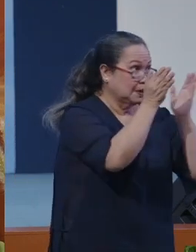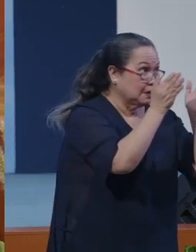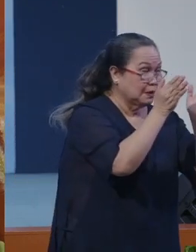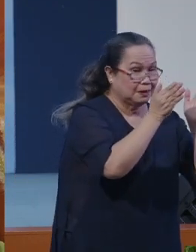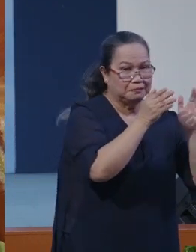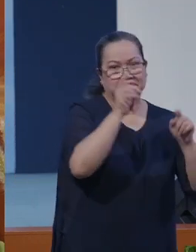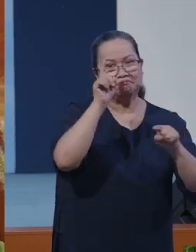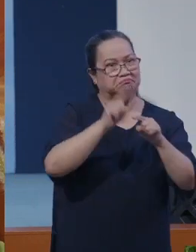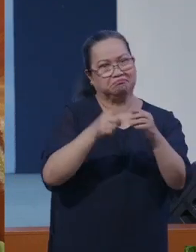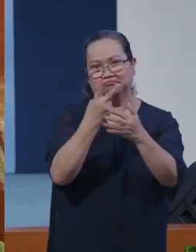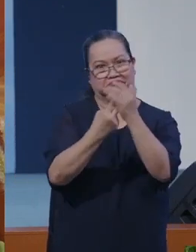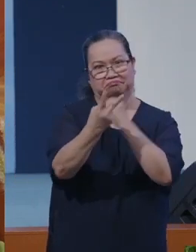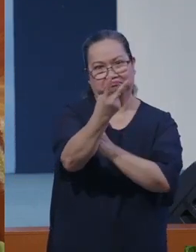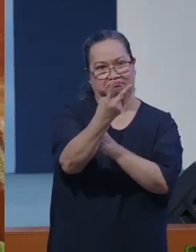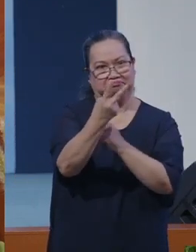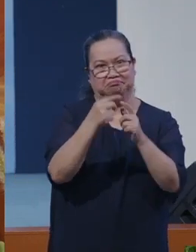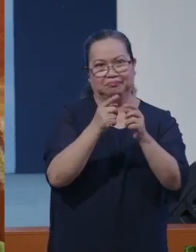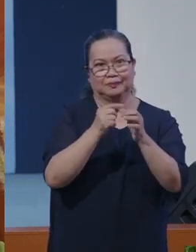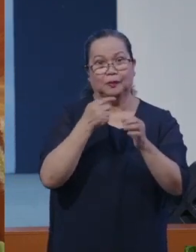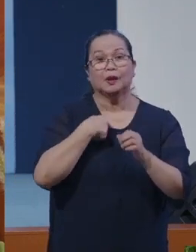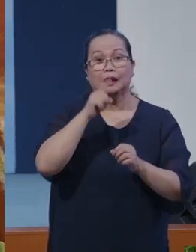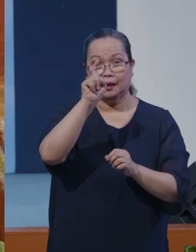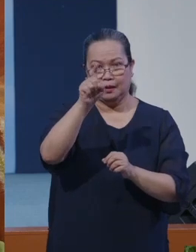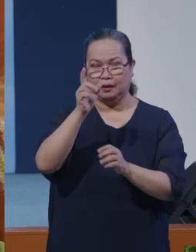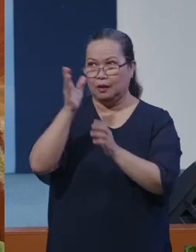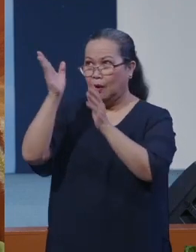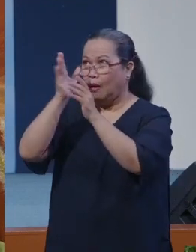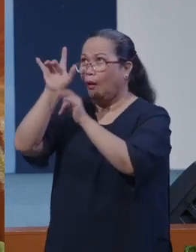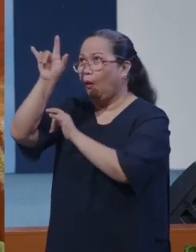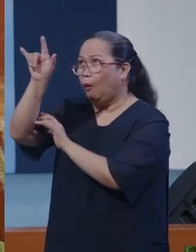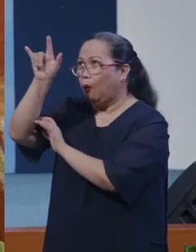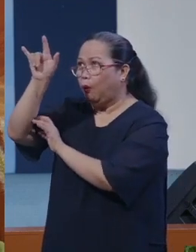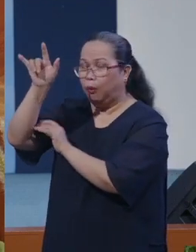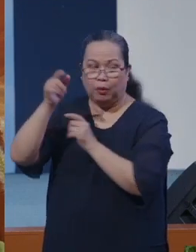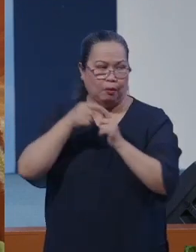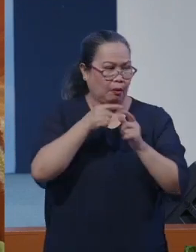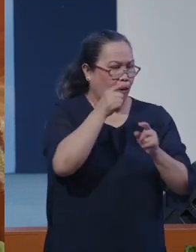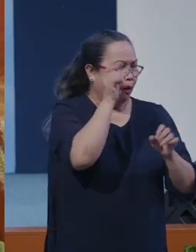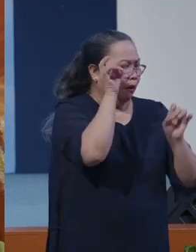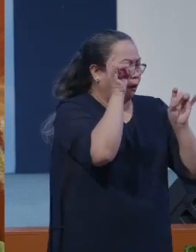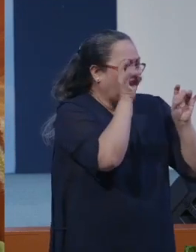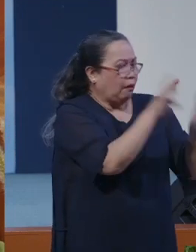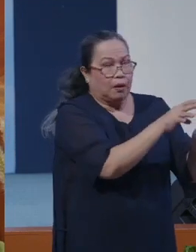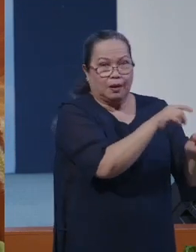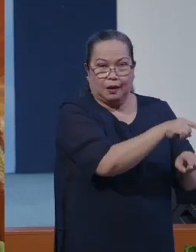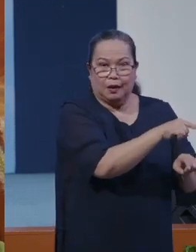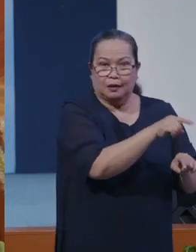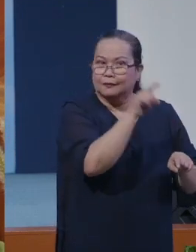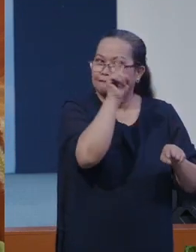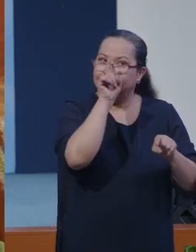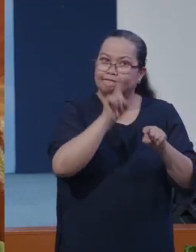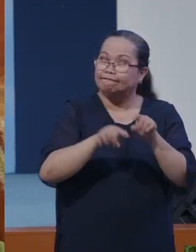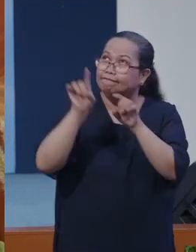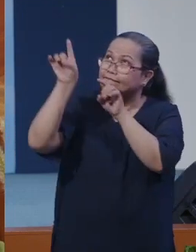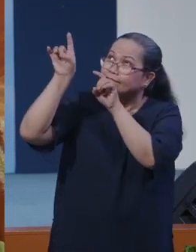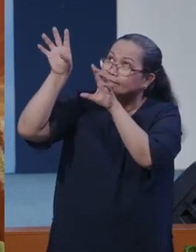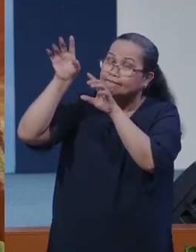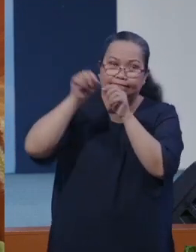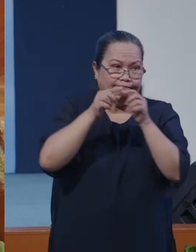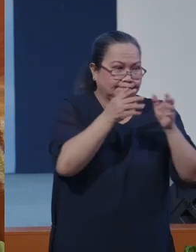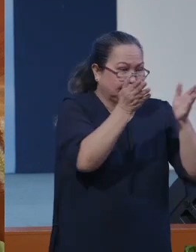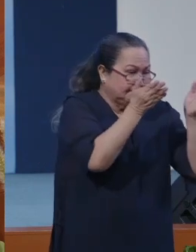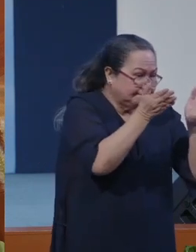and love the other, and he will be devoted to the one and despise the other. You cannot serve God and money.